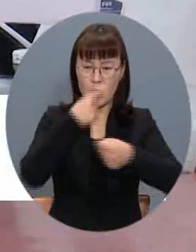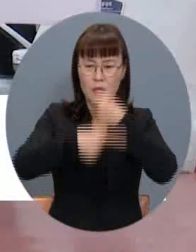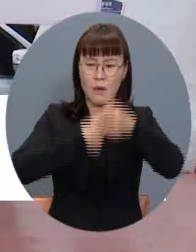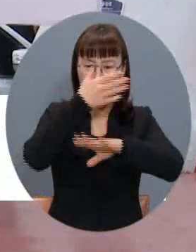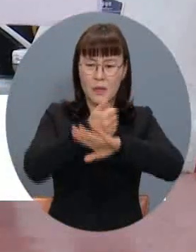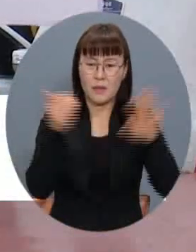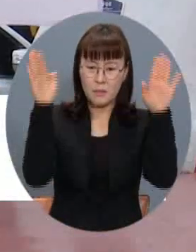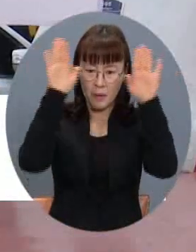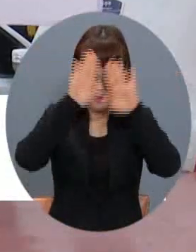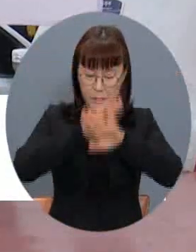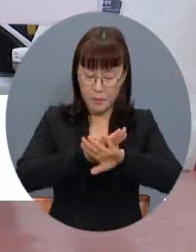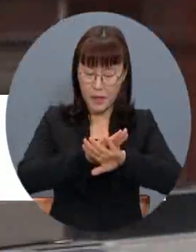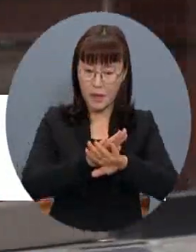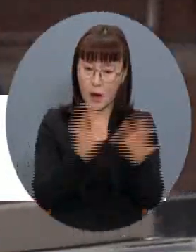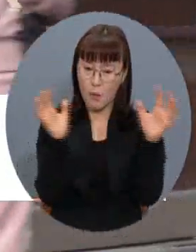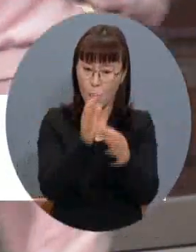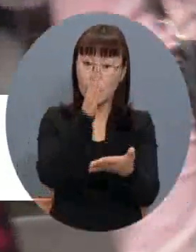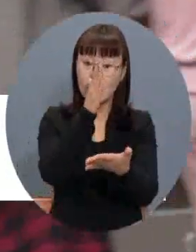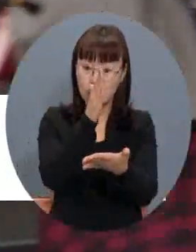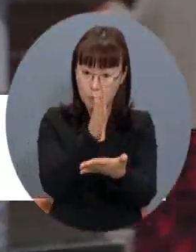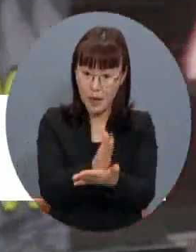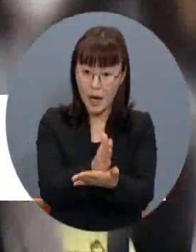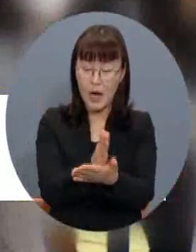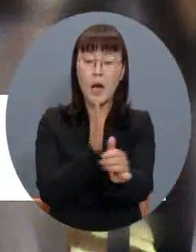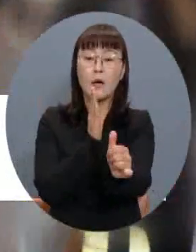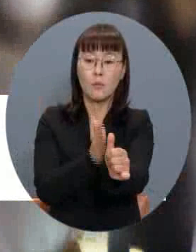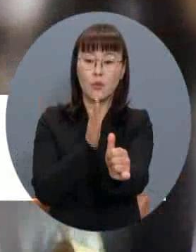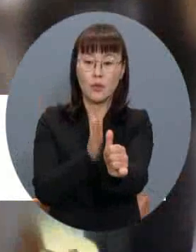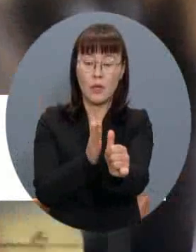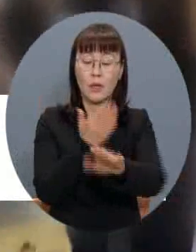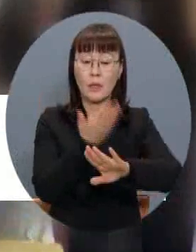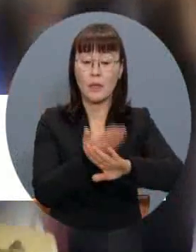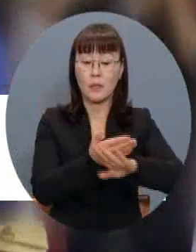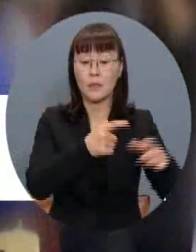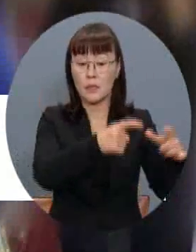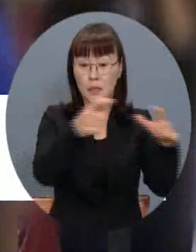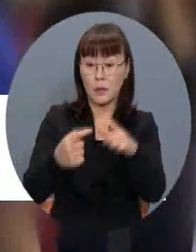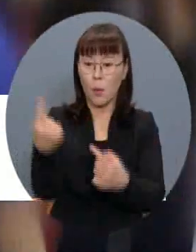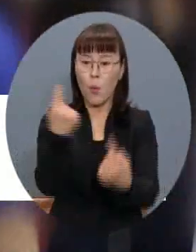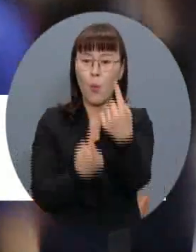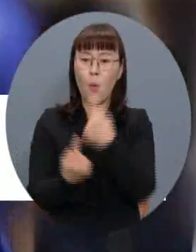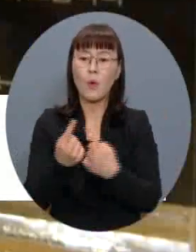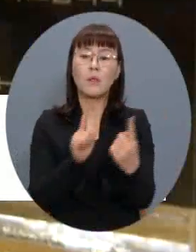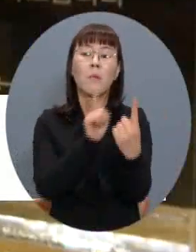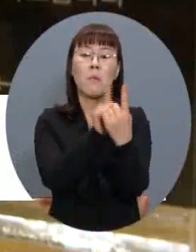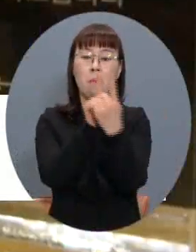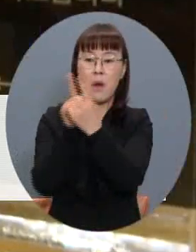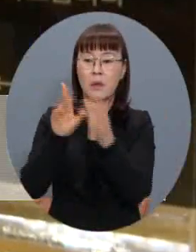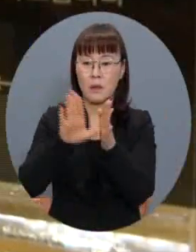종교 행사나 모임 참석을 최대한 자제하고, 특히 다른 지역에서 온 사람을 만날 때는